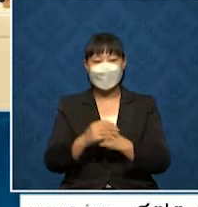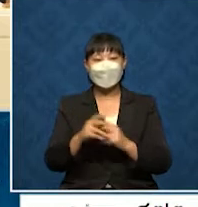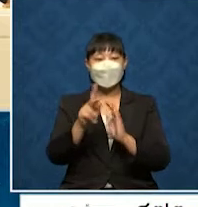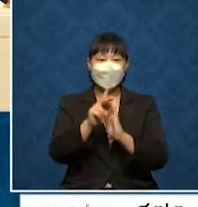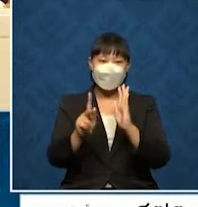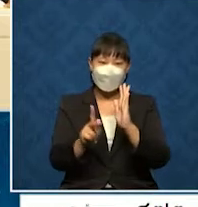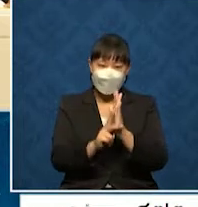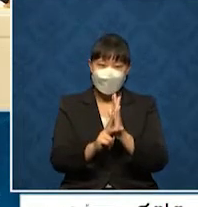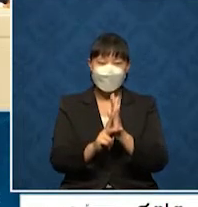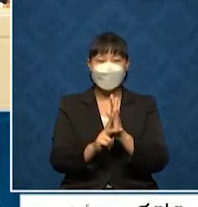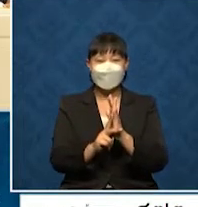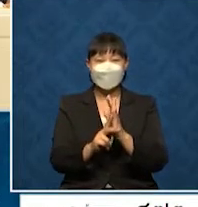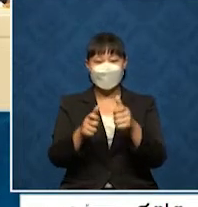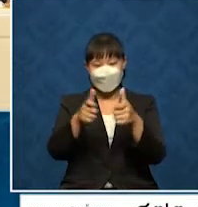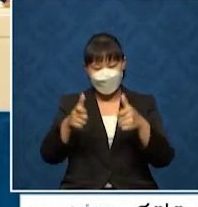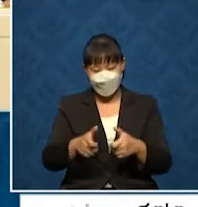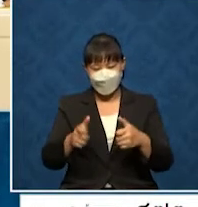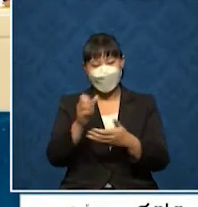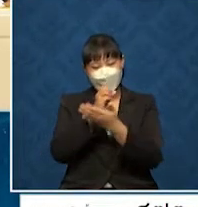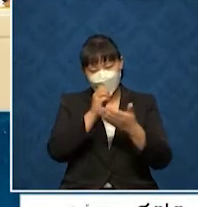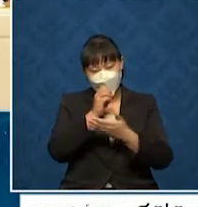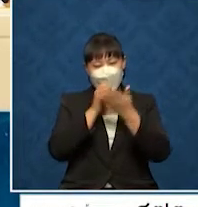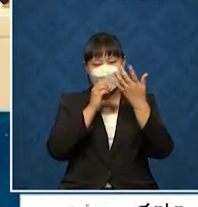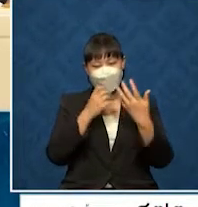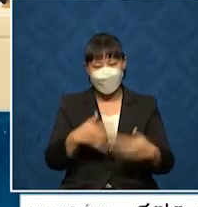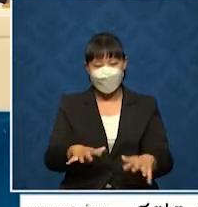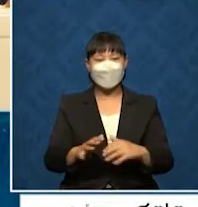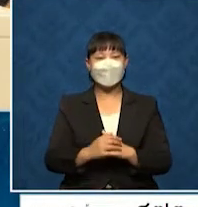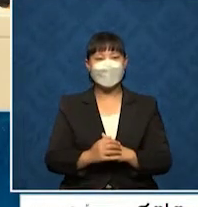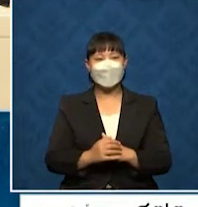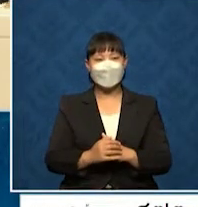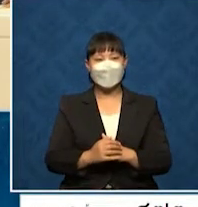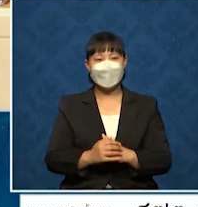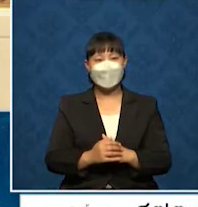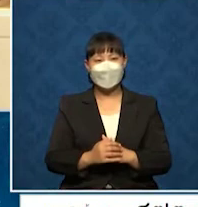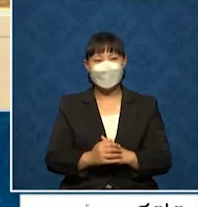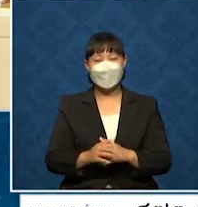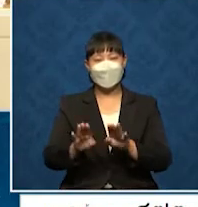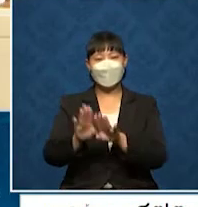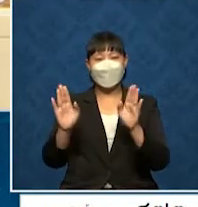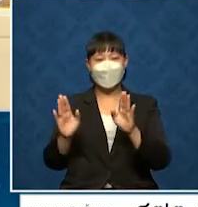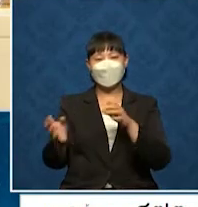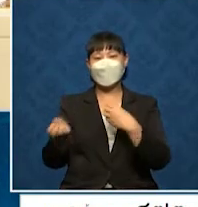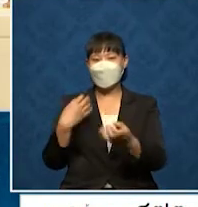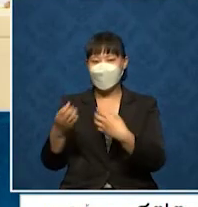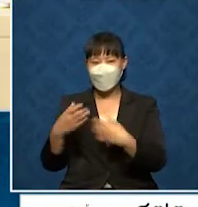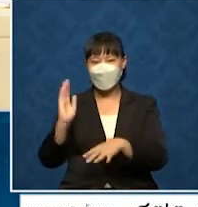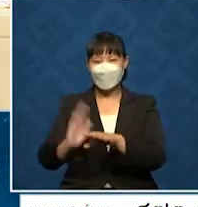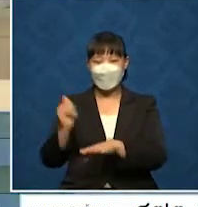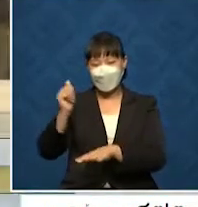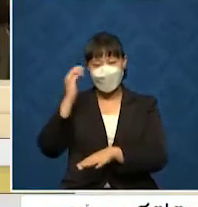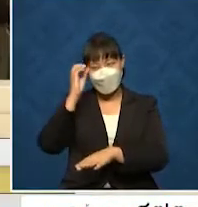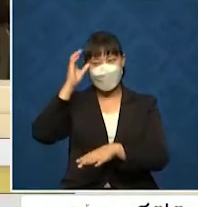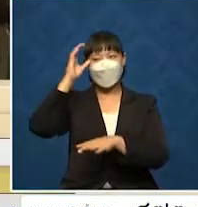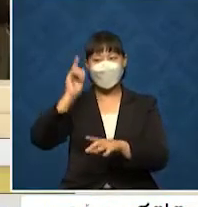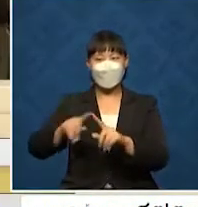แล้วก็มีความคิดว่าในส่วนที่ได้รับฟังจากผู้เชี่ยวชาญโดยเฉพาะอย่างยิ่งท่านผู้พิ